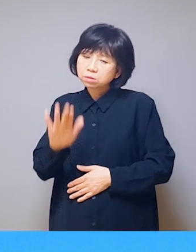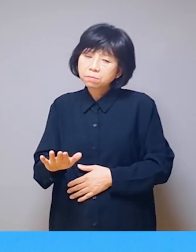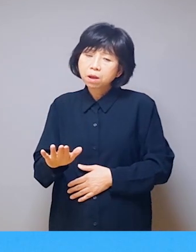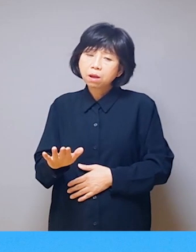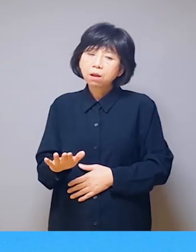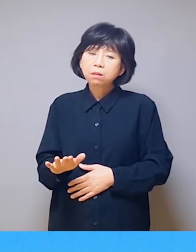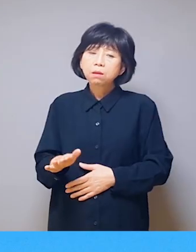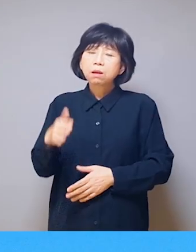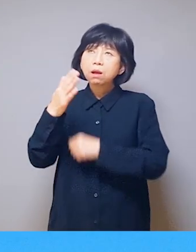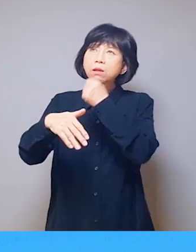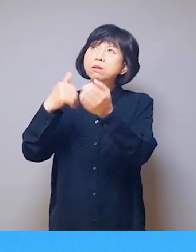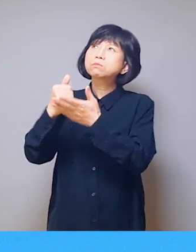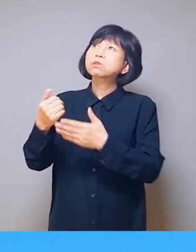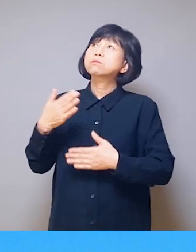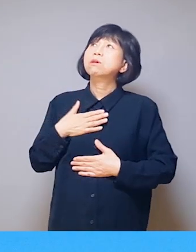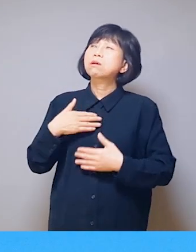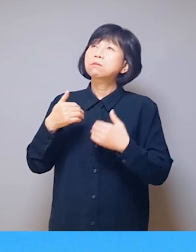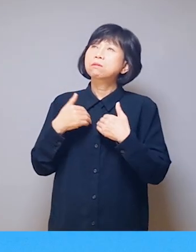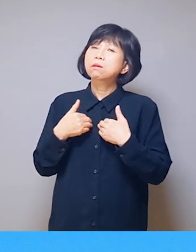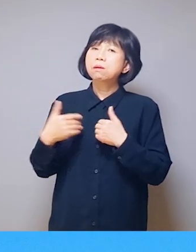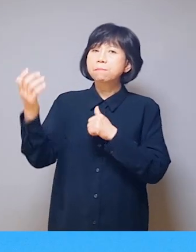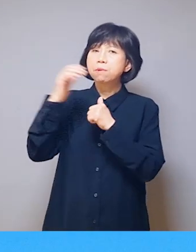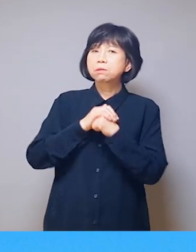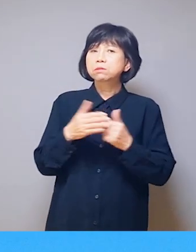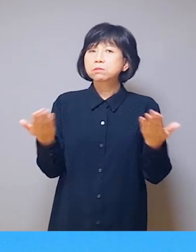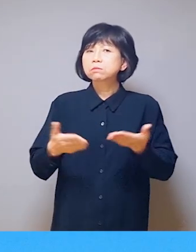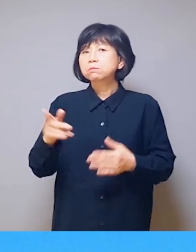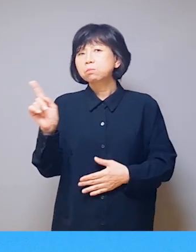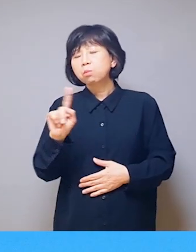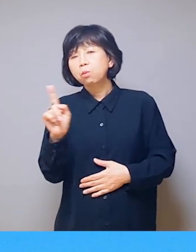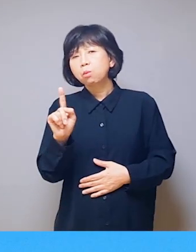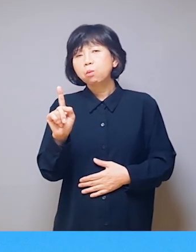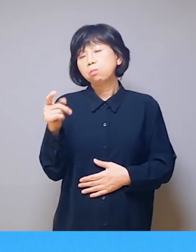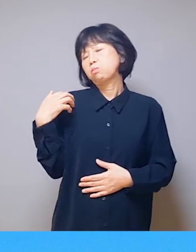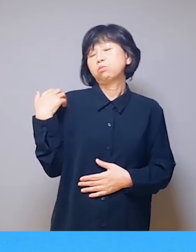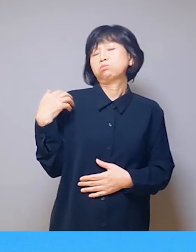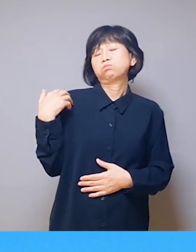뭔지 모르겠어요, 이야기하시는 분이 있어요. 지금 잘하고 계시는데